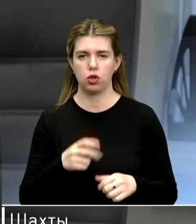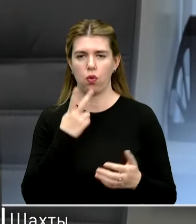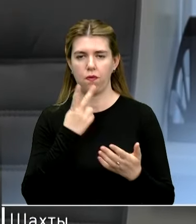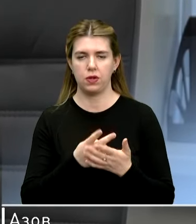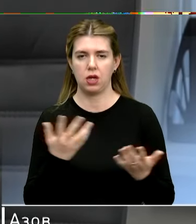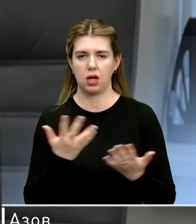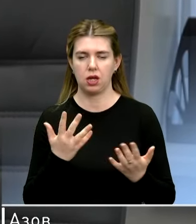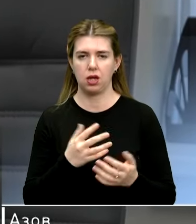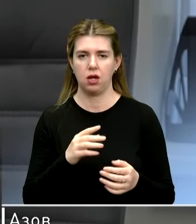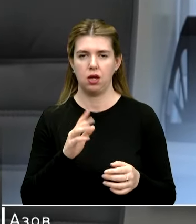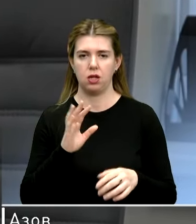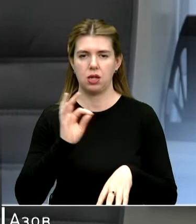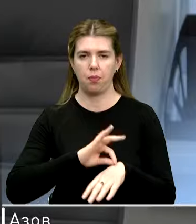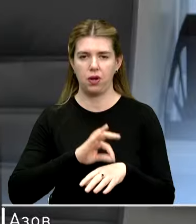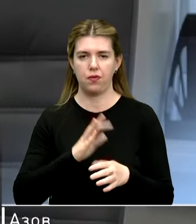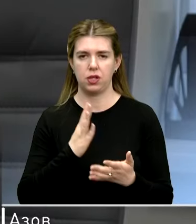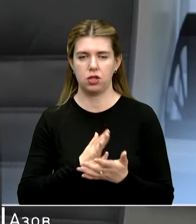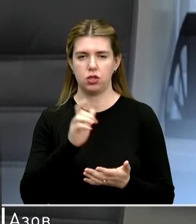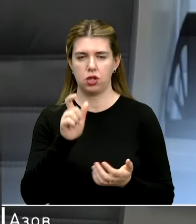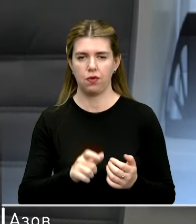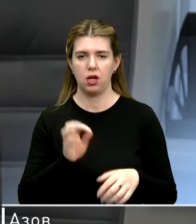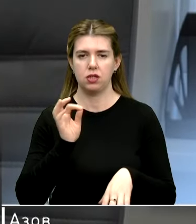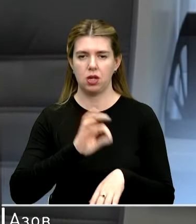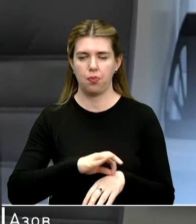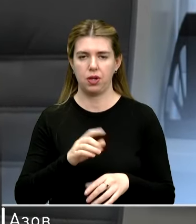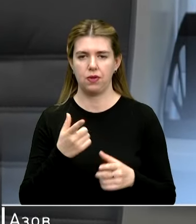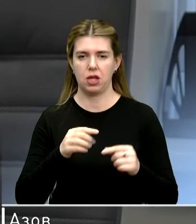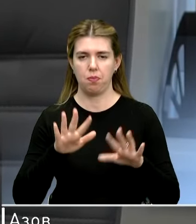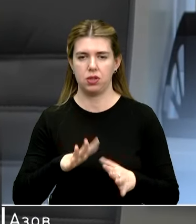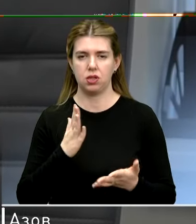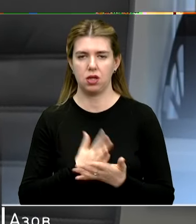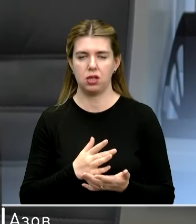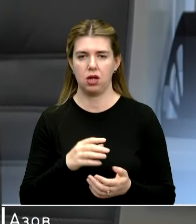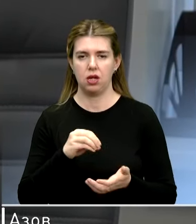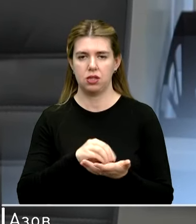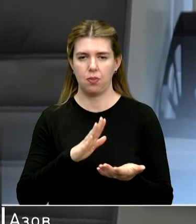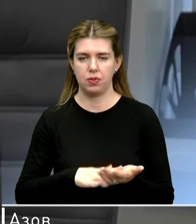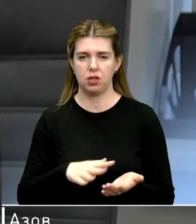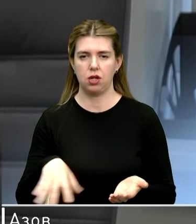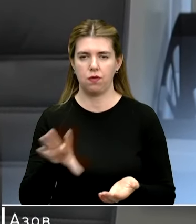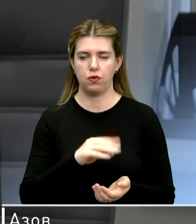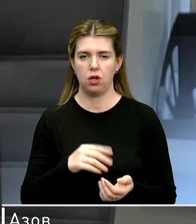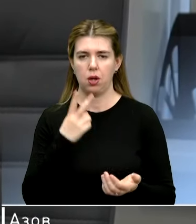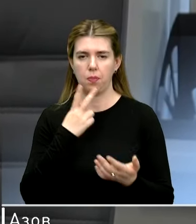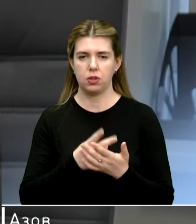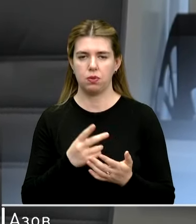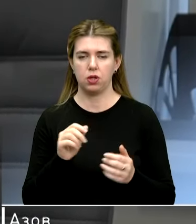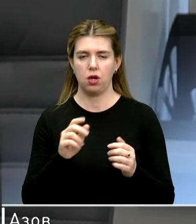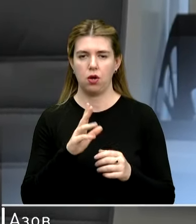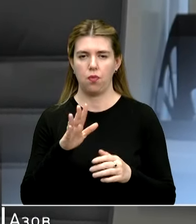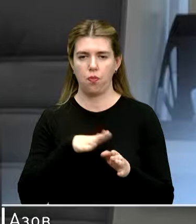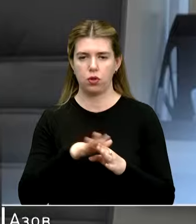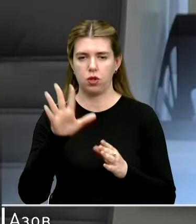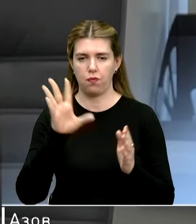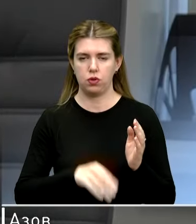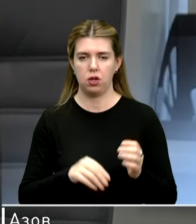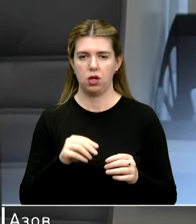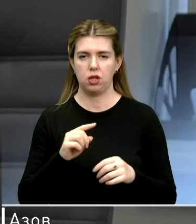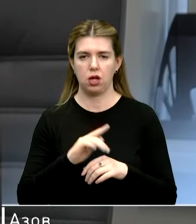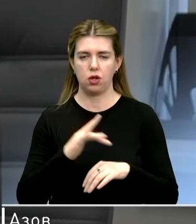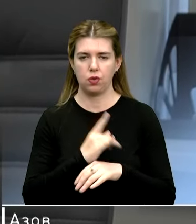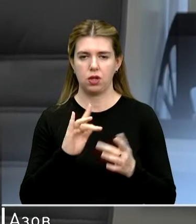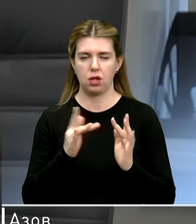увидеть какие-то патологические процессы, патологические очаги, зафиксировать это, оценить полностью. А